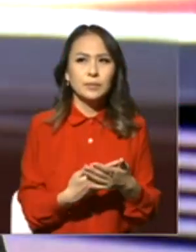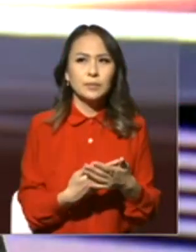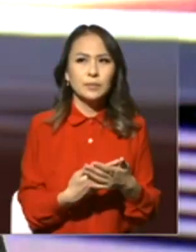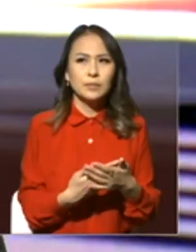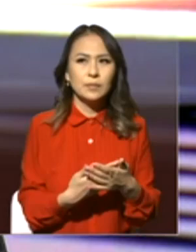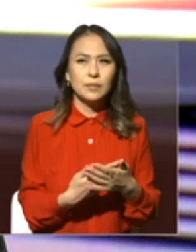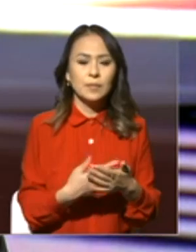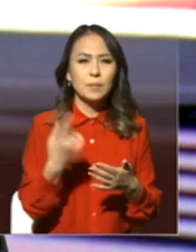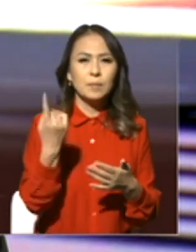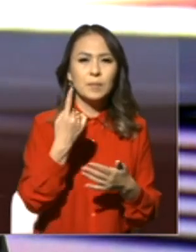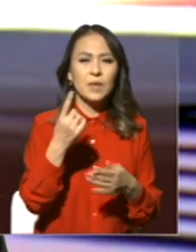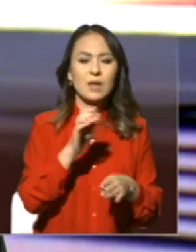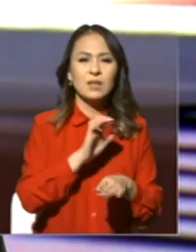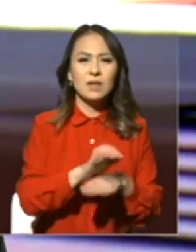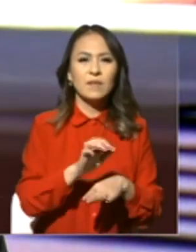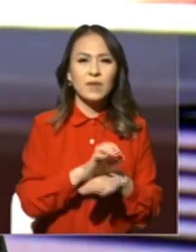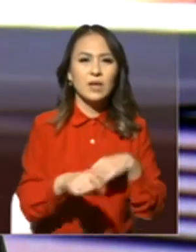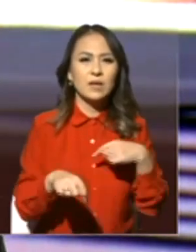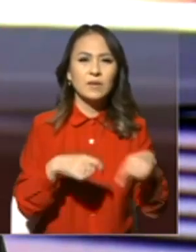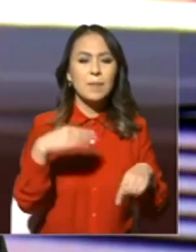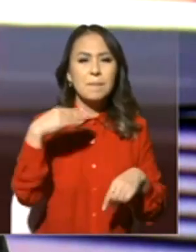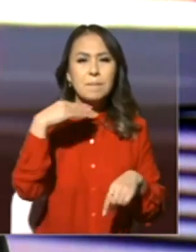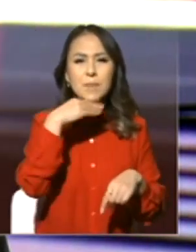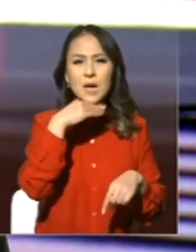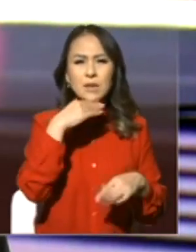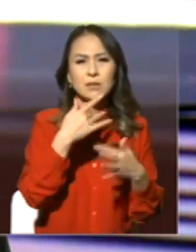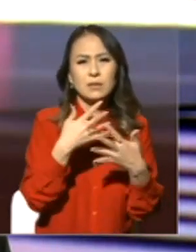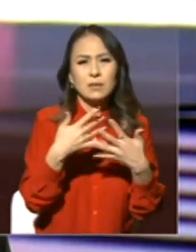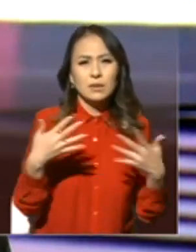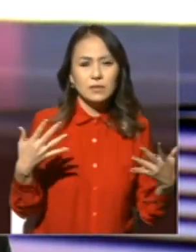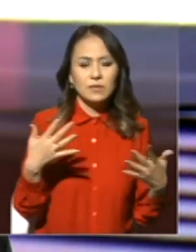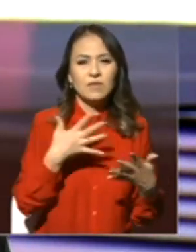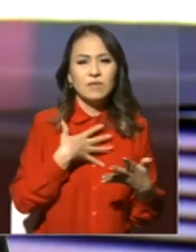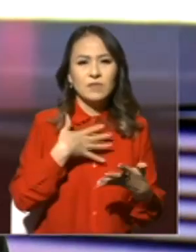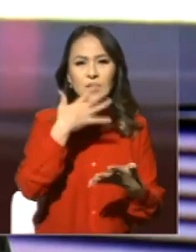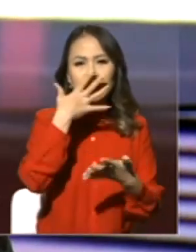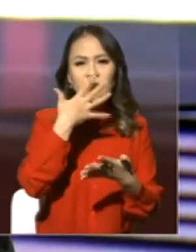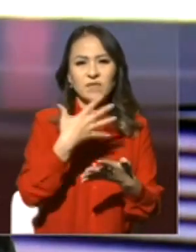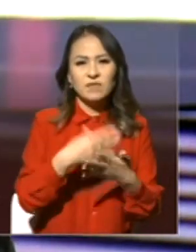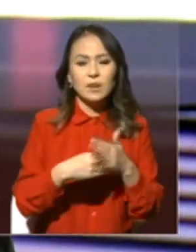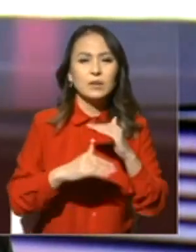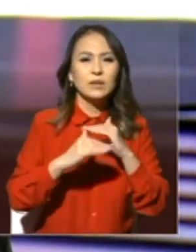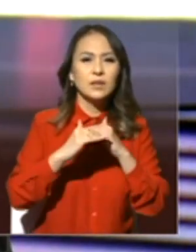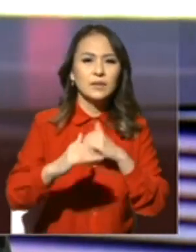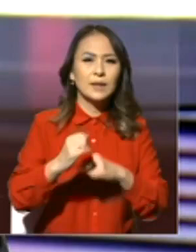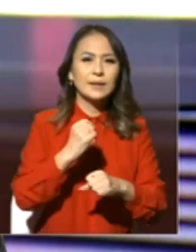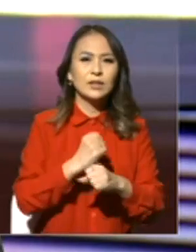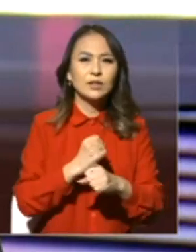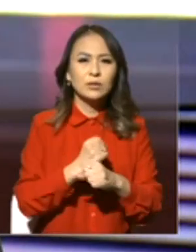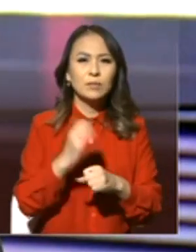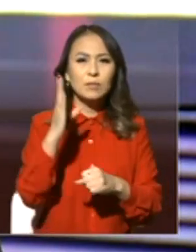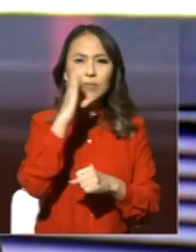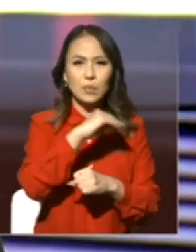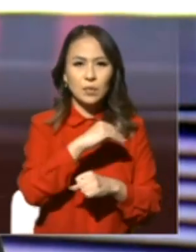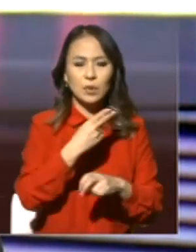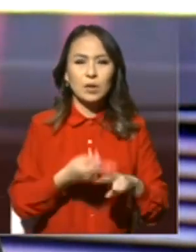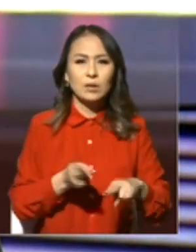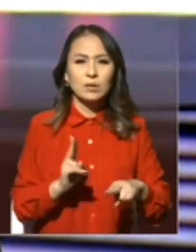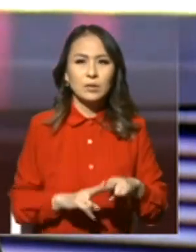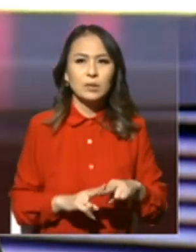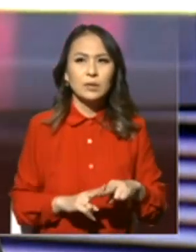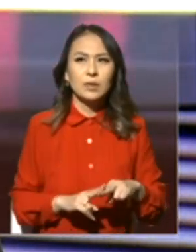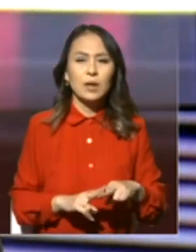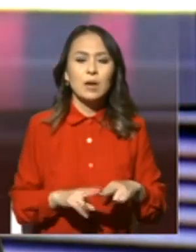товар өндірушілер, осы ет, басқа да продуктілер өзіміз жасайтын товар өндірушілердің бағалары. Содан кейін айтады